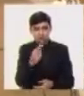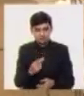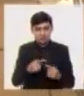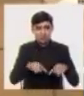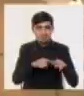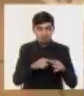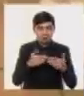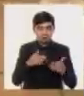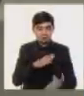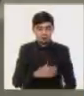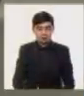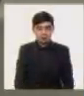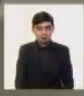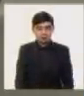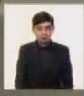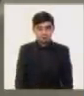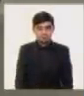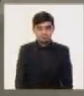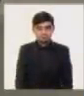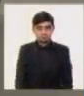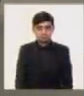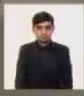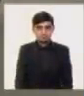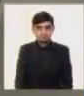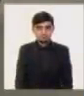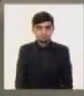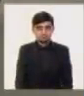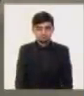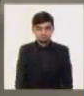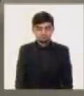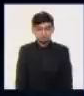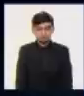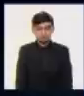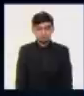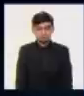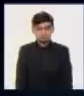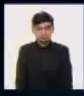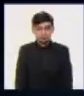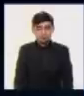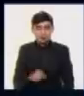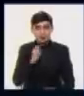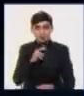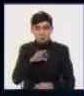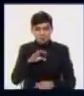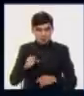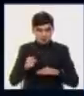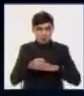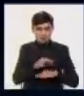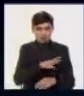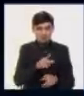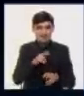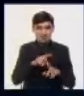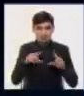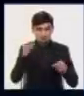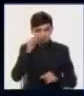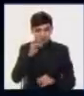объектов. Эльмира Ержанова, Жанат Молдашева, Информбюро, Атырауская область. В Акмолинской области для школьников